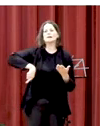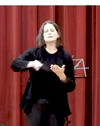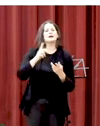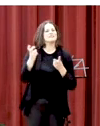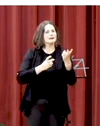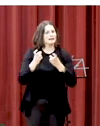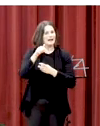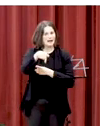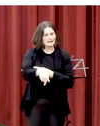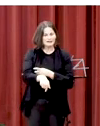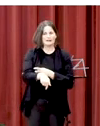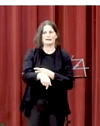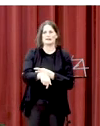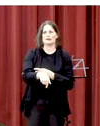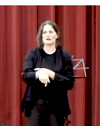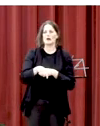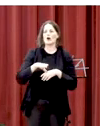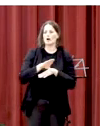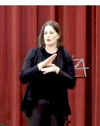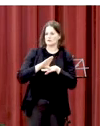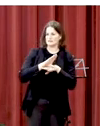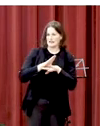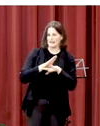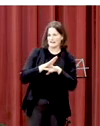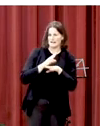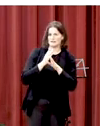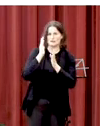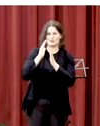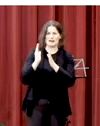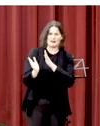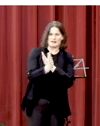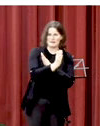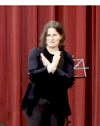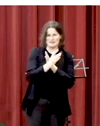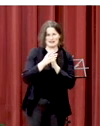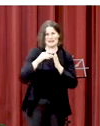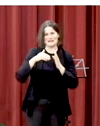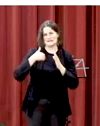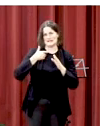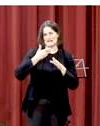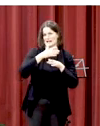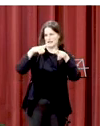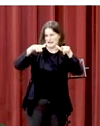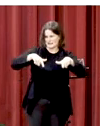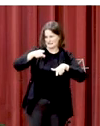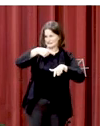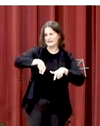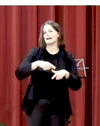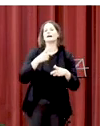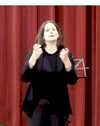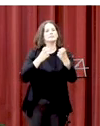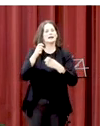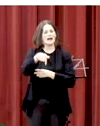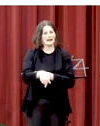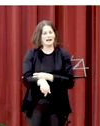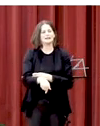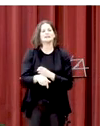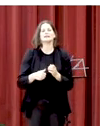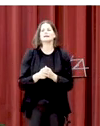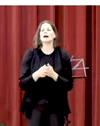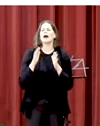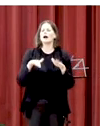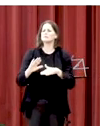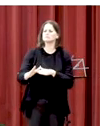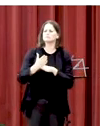avui aquí, consellera, són els de l'altra meitat de la sala, sens dubte que esteu tots avui aquí és una